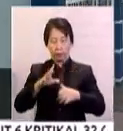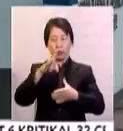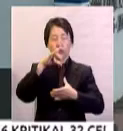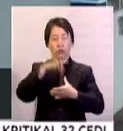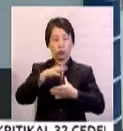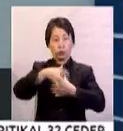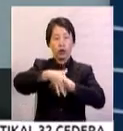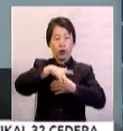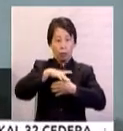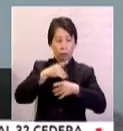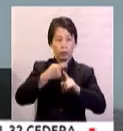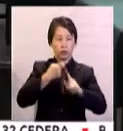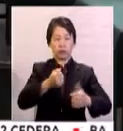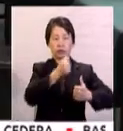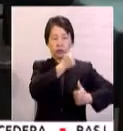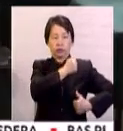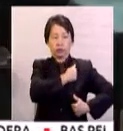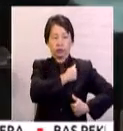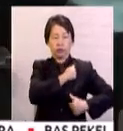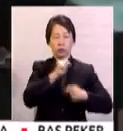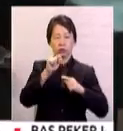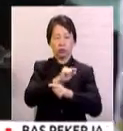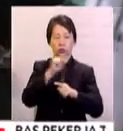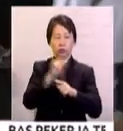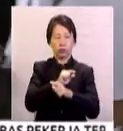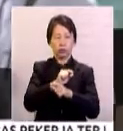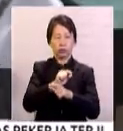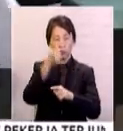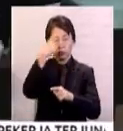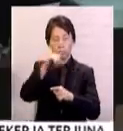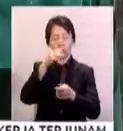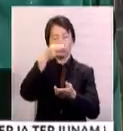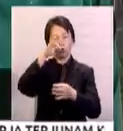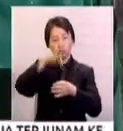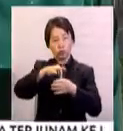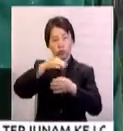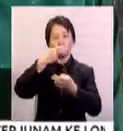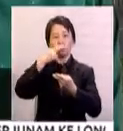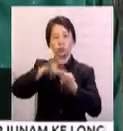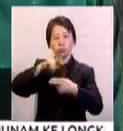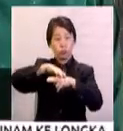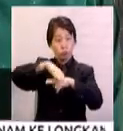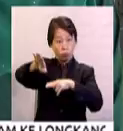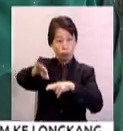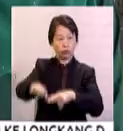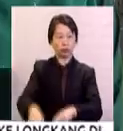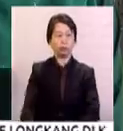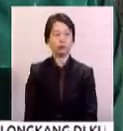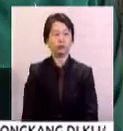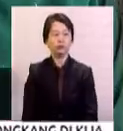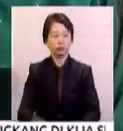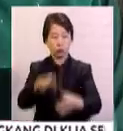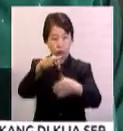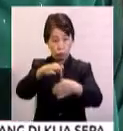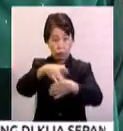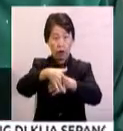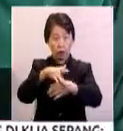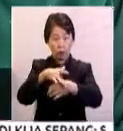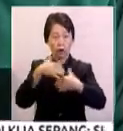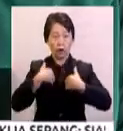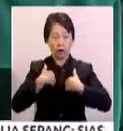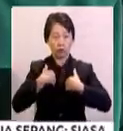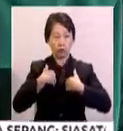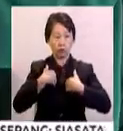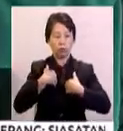awal yang terdiri daripada tentera menggunakan medium undi pos. Okey, undi awal kita akan adakan pada